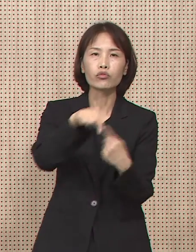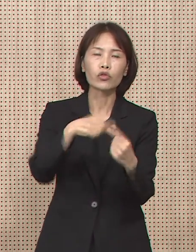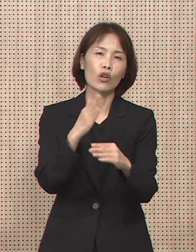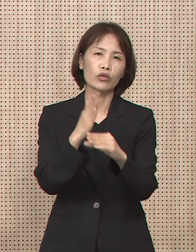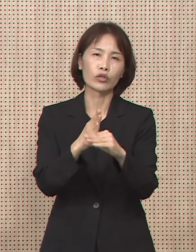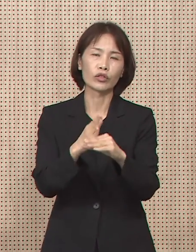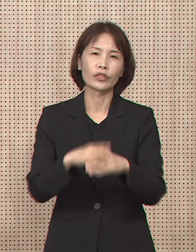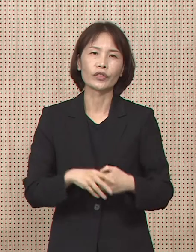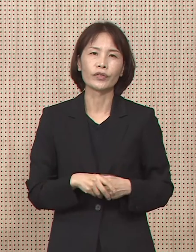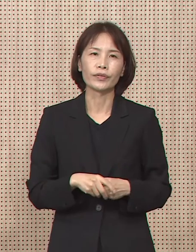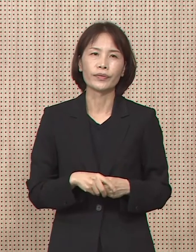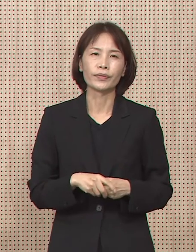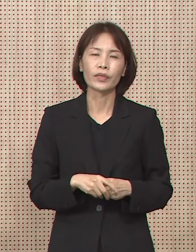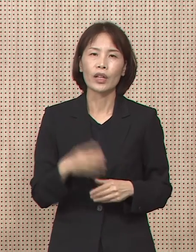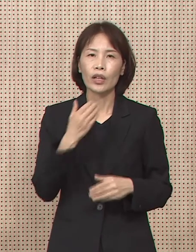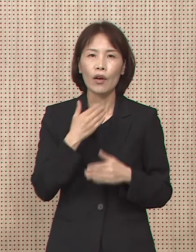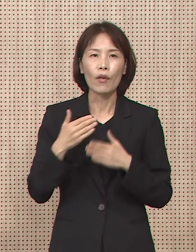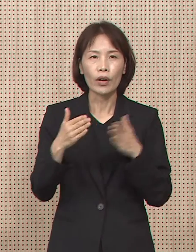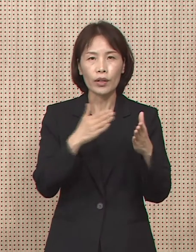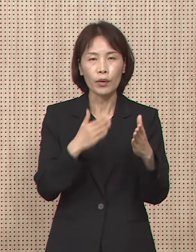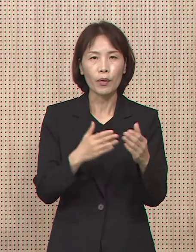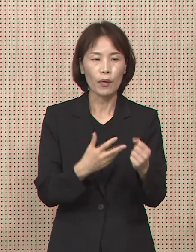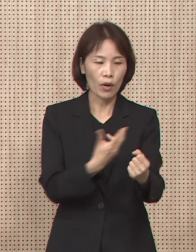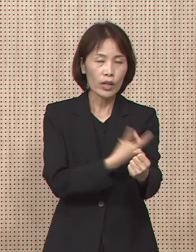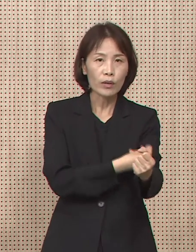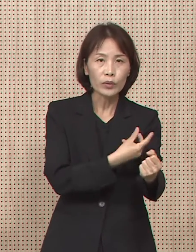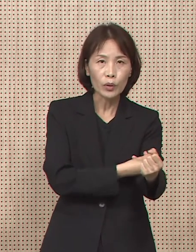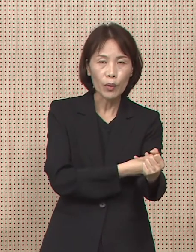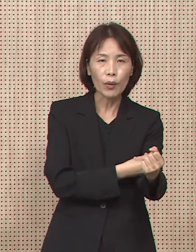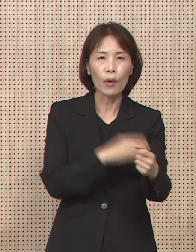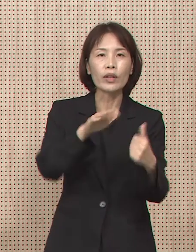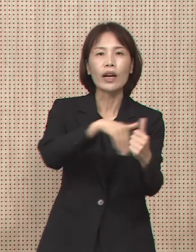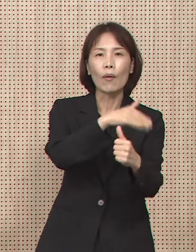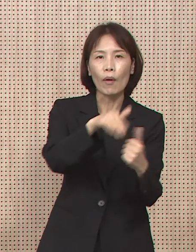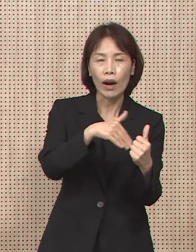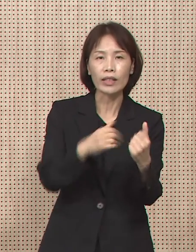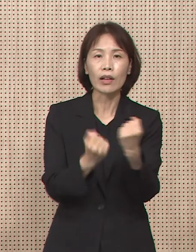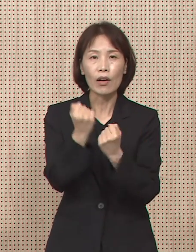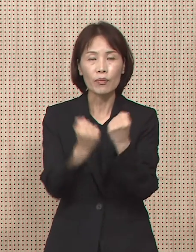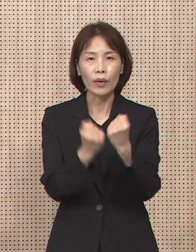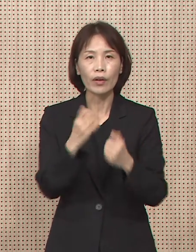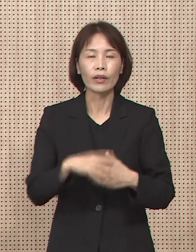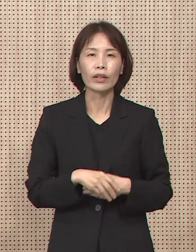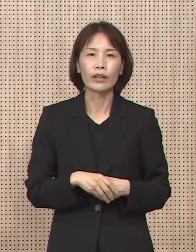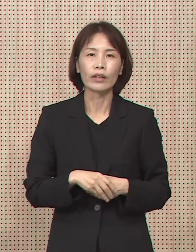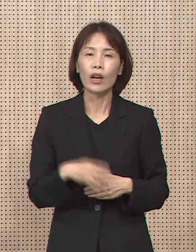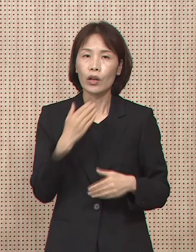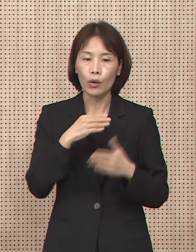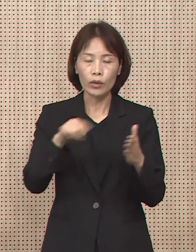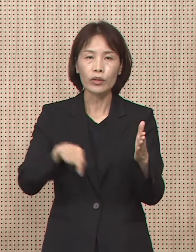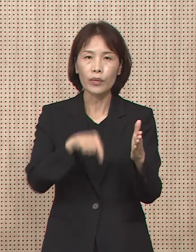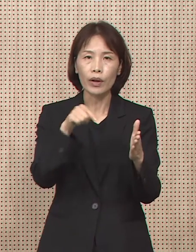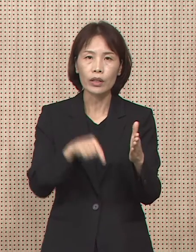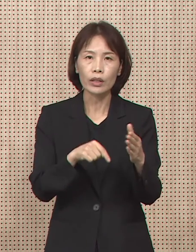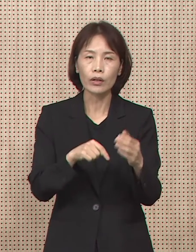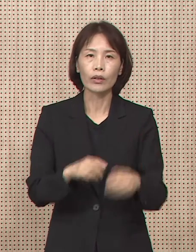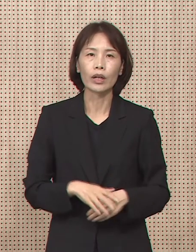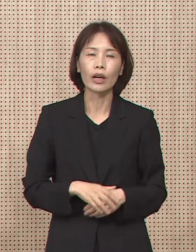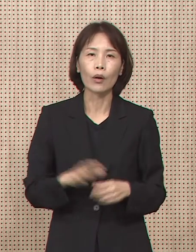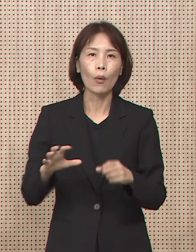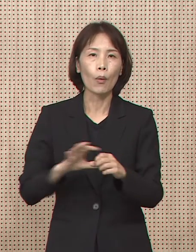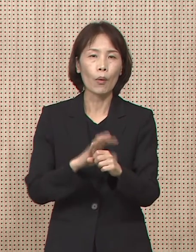있습니다. 다음은 경기도 코로나19 예방접종 현황입니다. 8월 30일 0시 기준 경기도 도민 가운데서